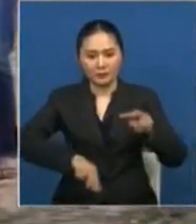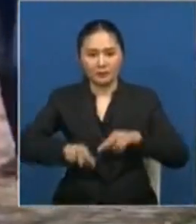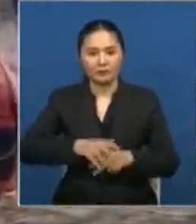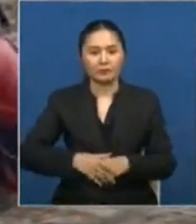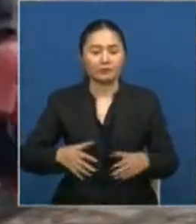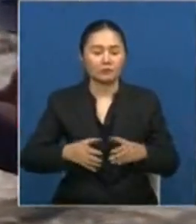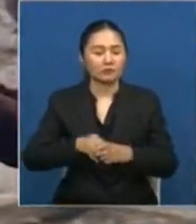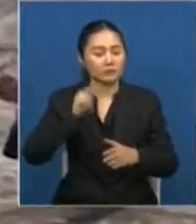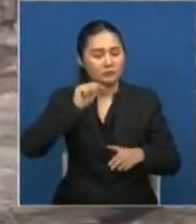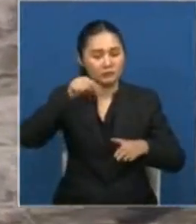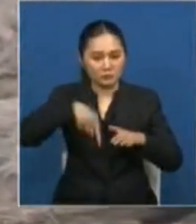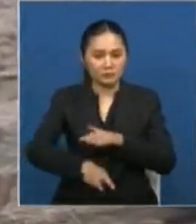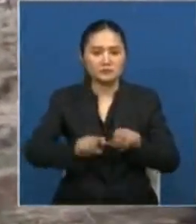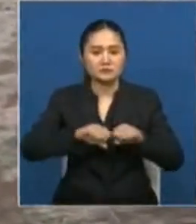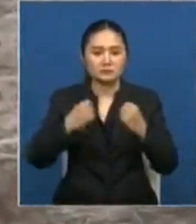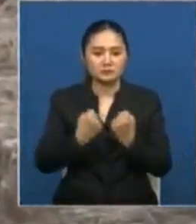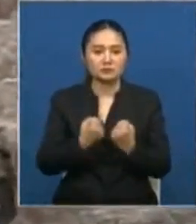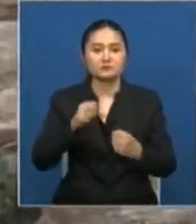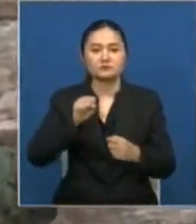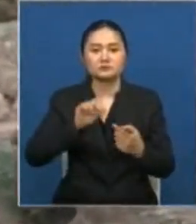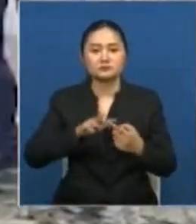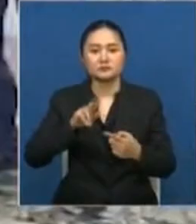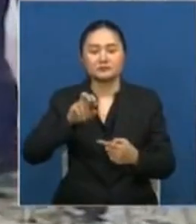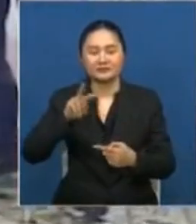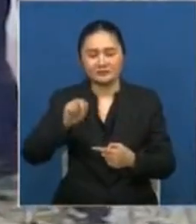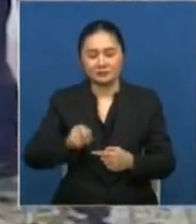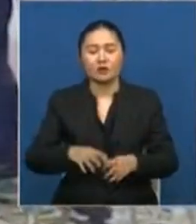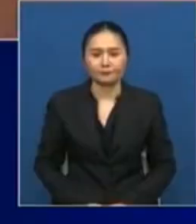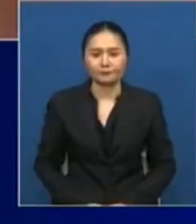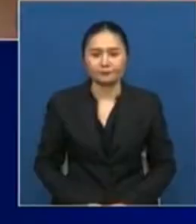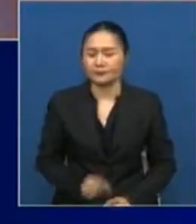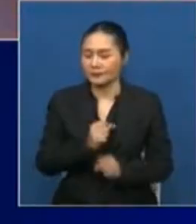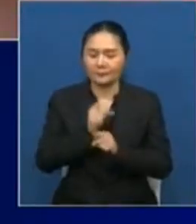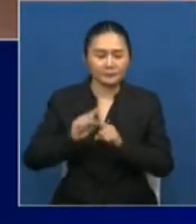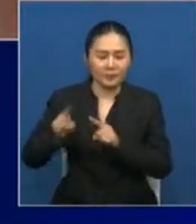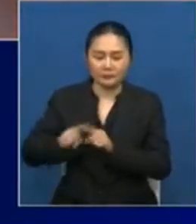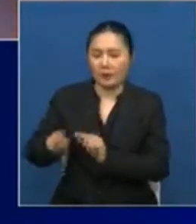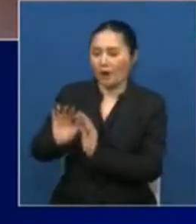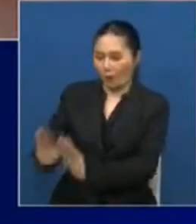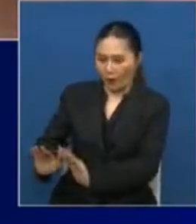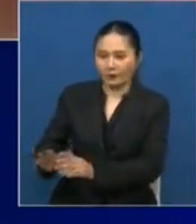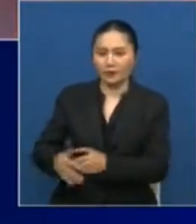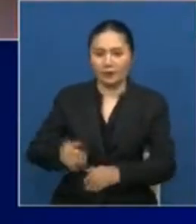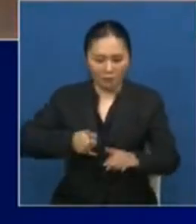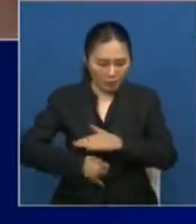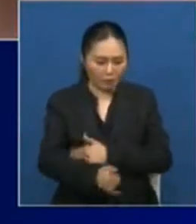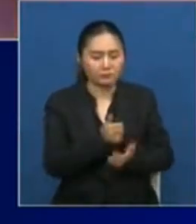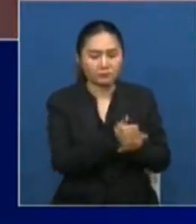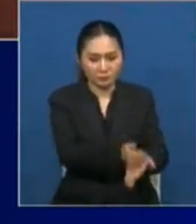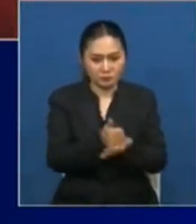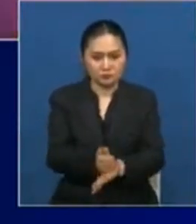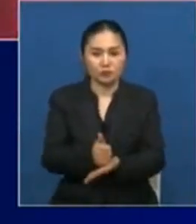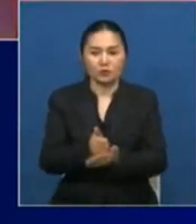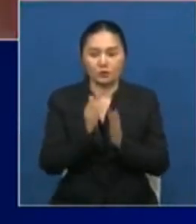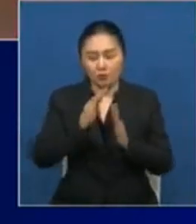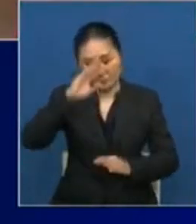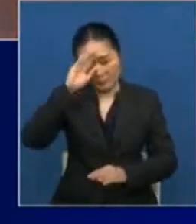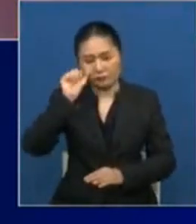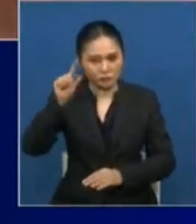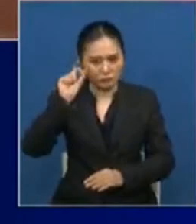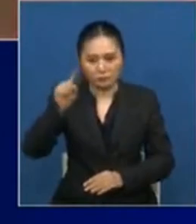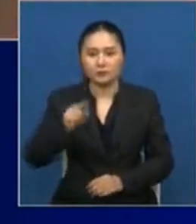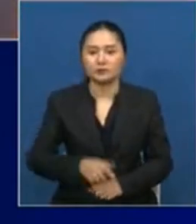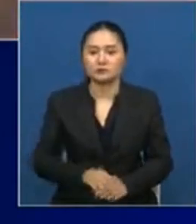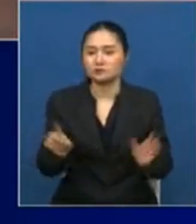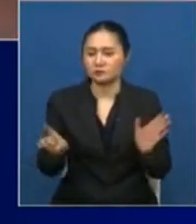ประดาน้ำสมาคมสุรินทร์มิวสมาคม VR กู้ชีพสุรินทร์เนี่ย ก็ต่างทิ้งงานต่างๆในคลินิกแล้วก็ออกมาช่วยคนป่วยที่อยู่ข้างนอก